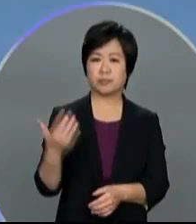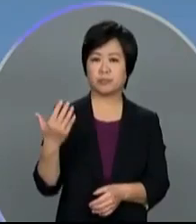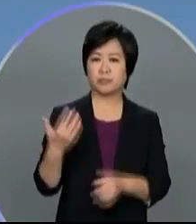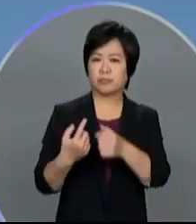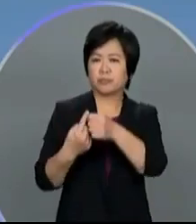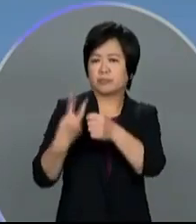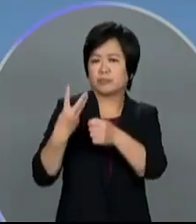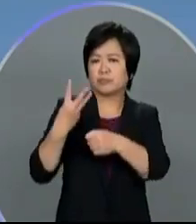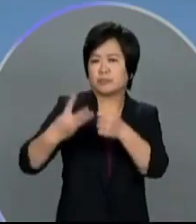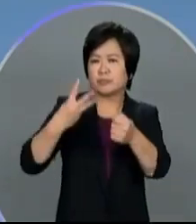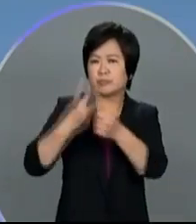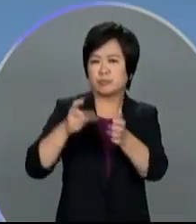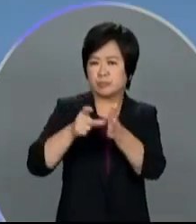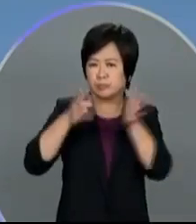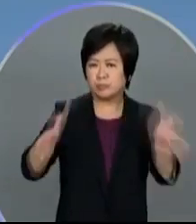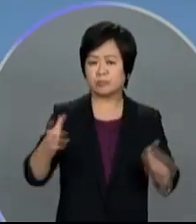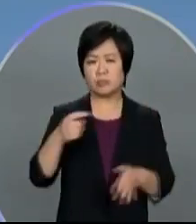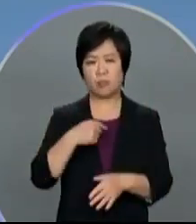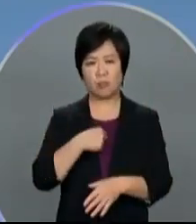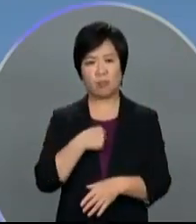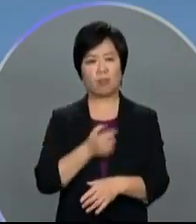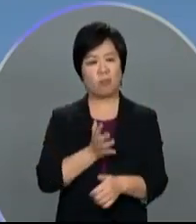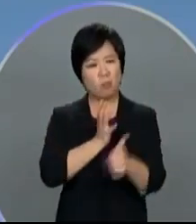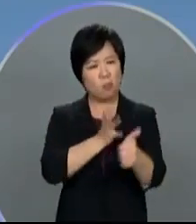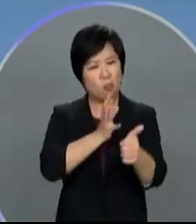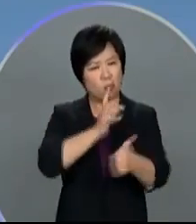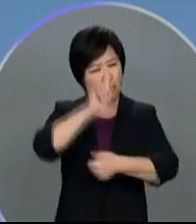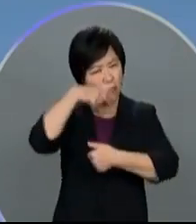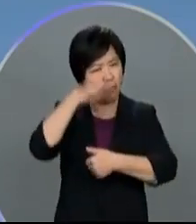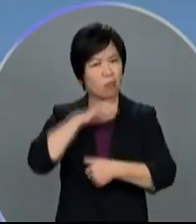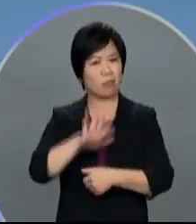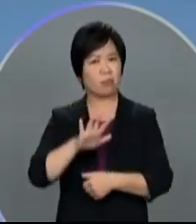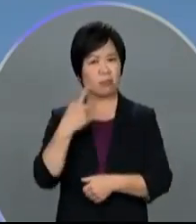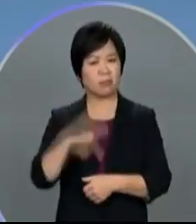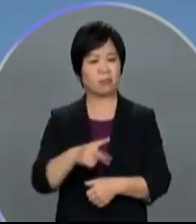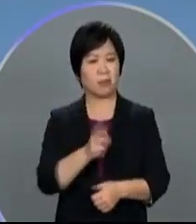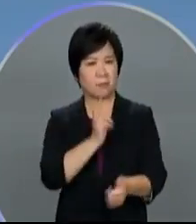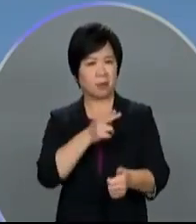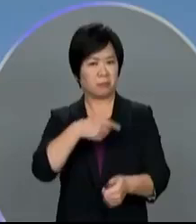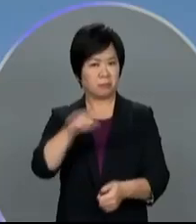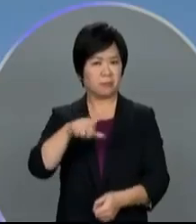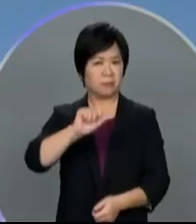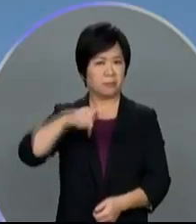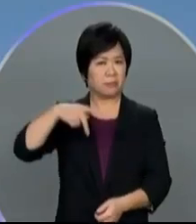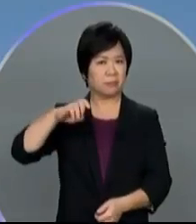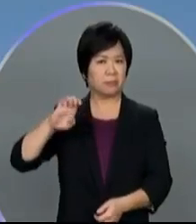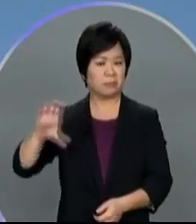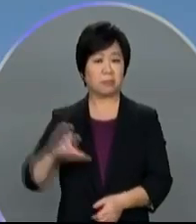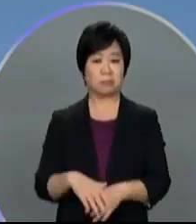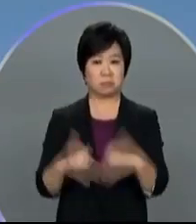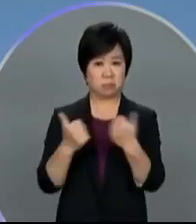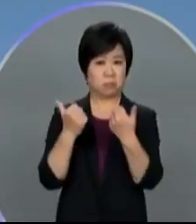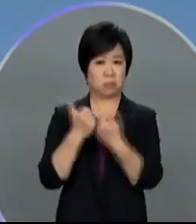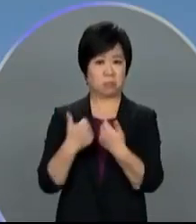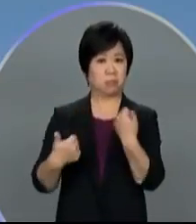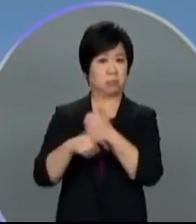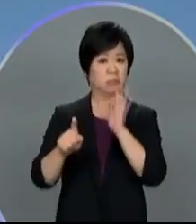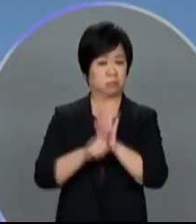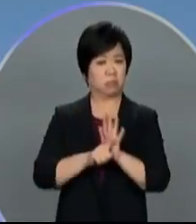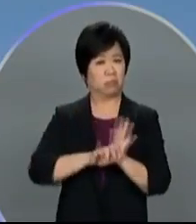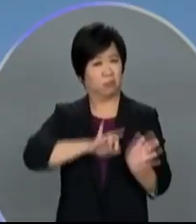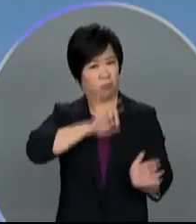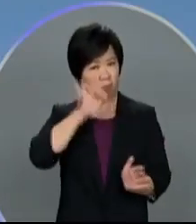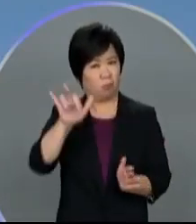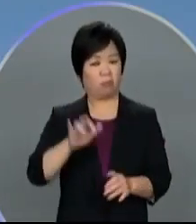三年，我曾多次向他请益，我也请托他去参加 APEC 的领袖会议，他也肯定